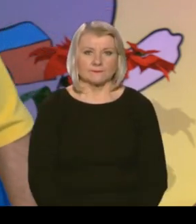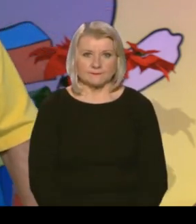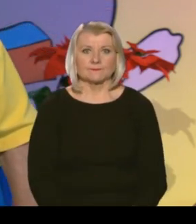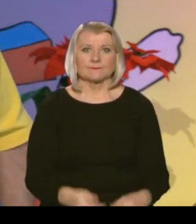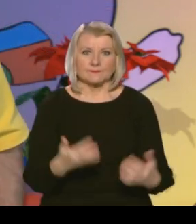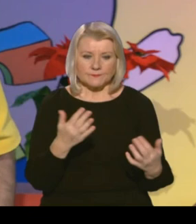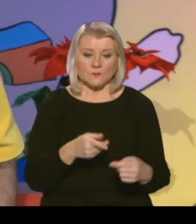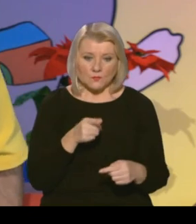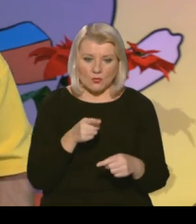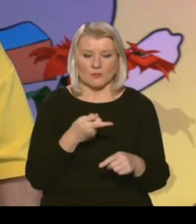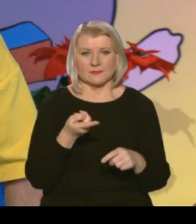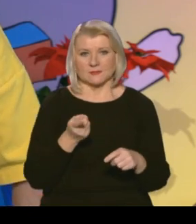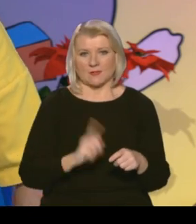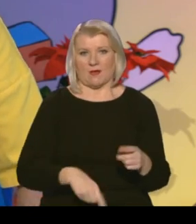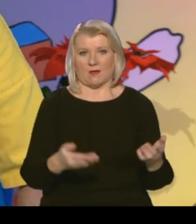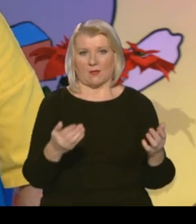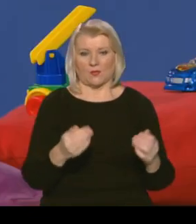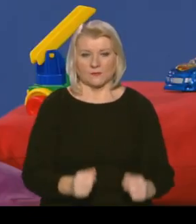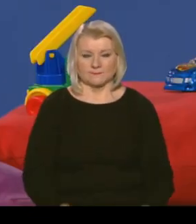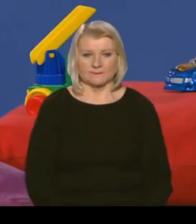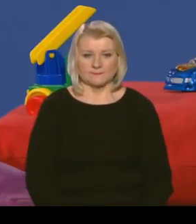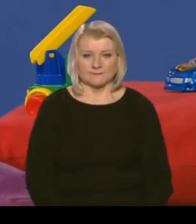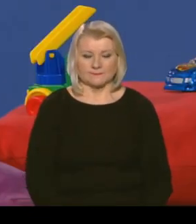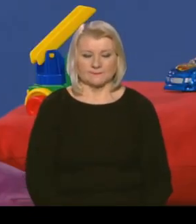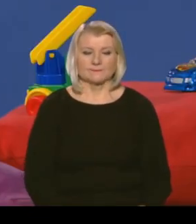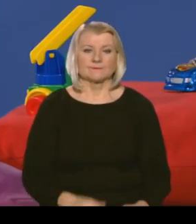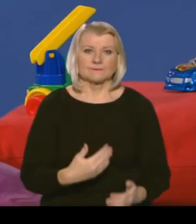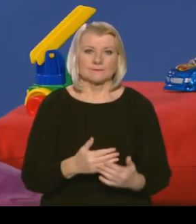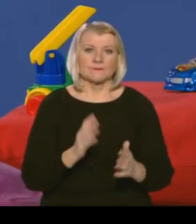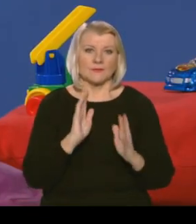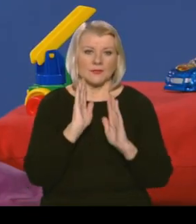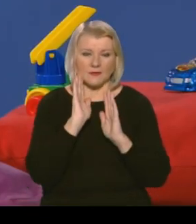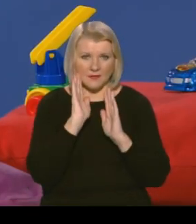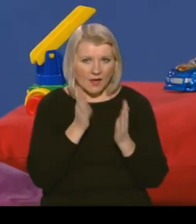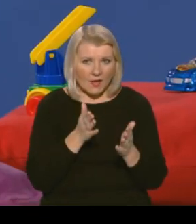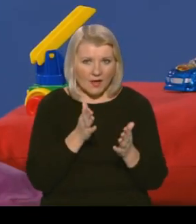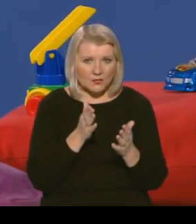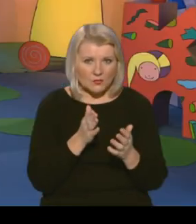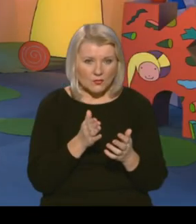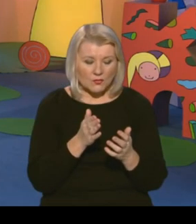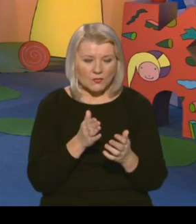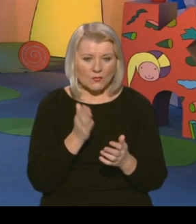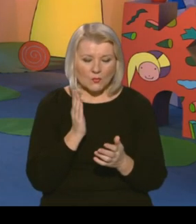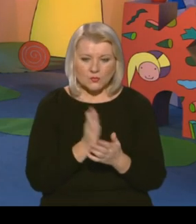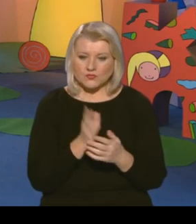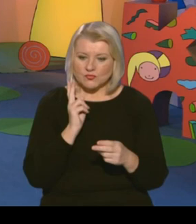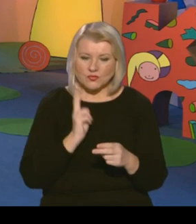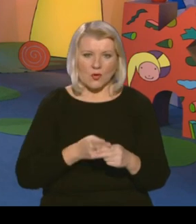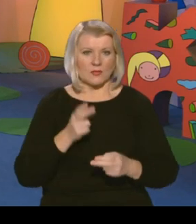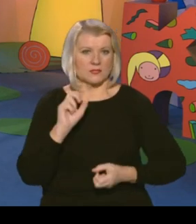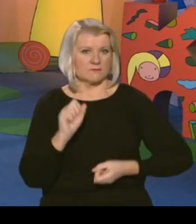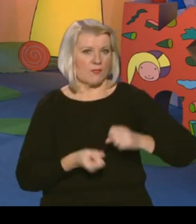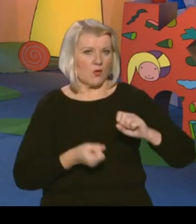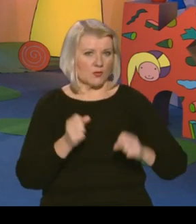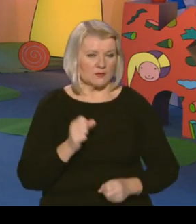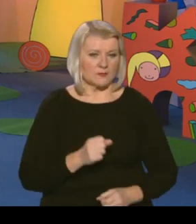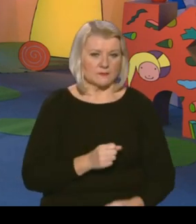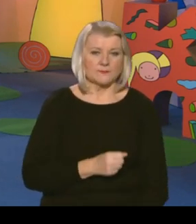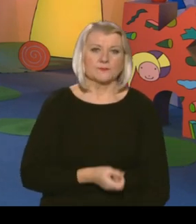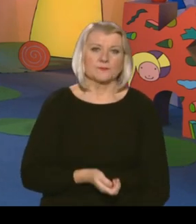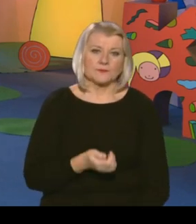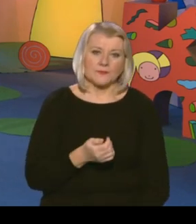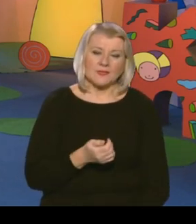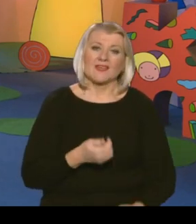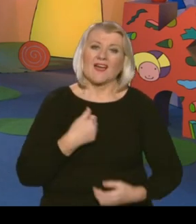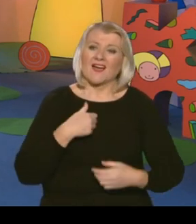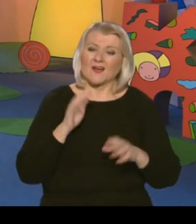Přesně takhle se to stalo. Jojo, a ráno ses už nehnul, viď? Františku, já jsem ti říkal, že